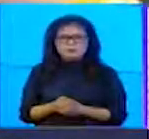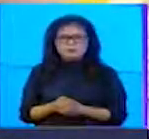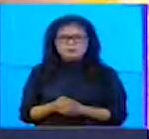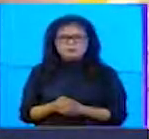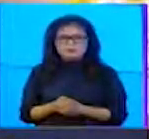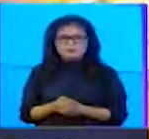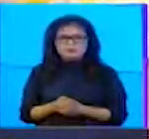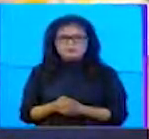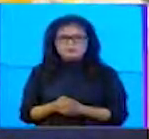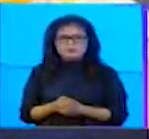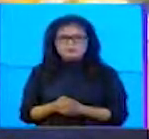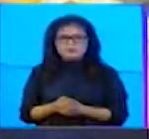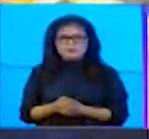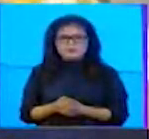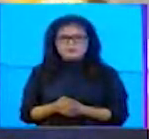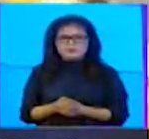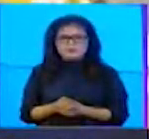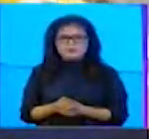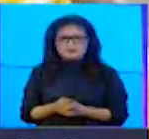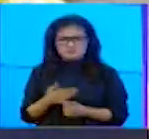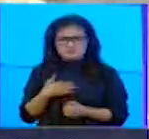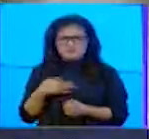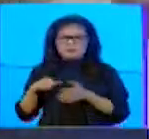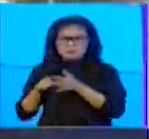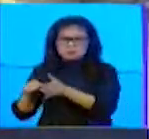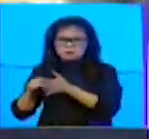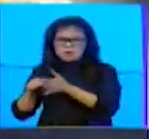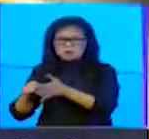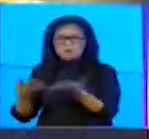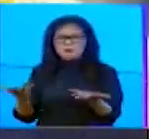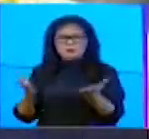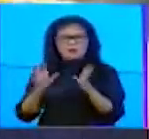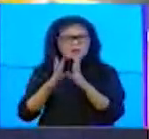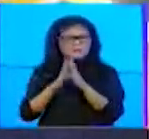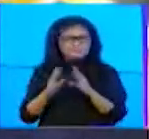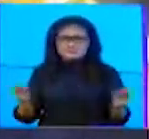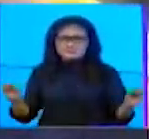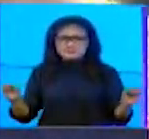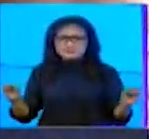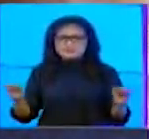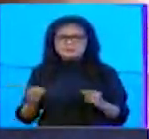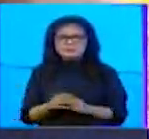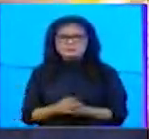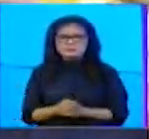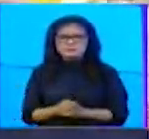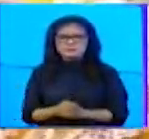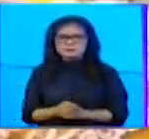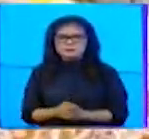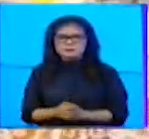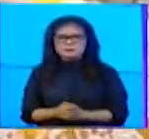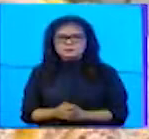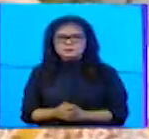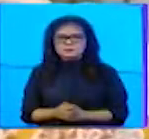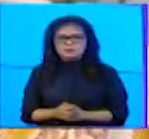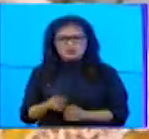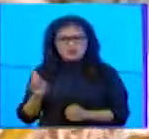Hai selesai dominan di kantor Kodim tidak ada lagi mau juga habis lagi burung ada siapa eh sampai ada pembagian